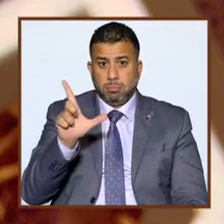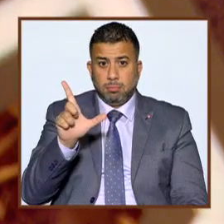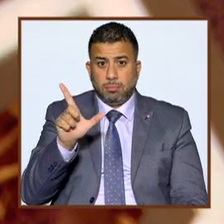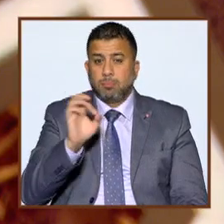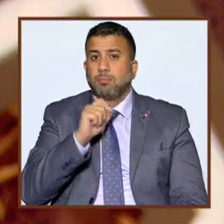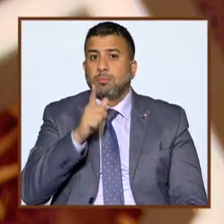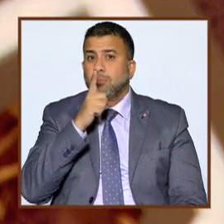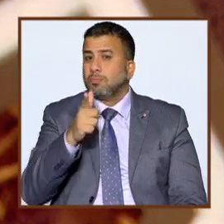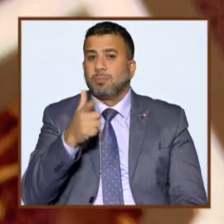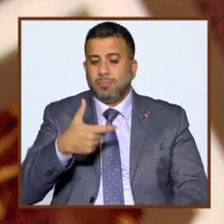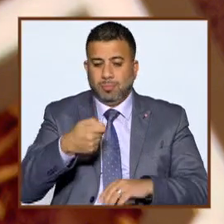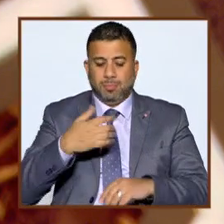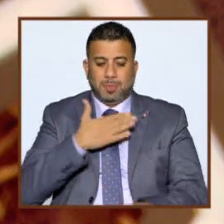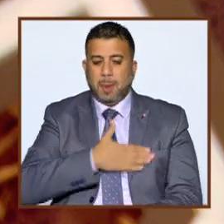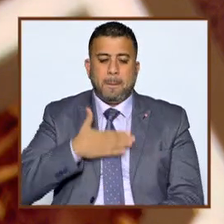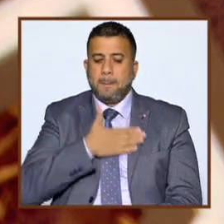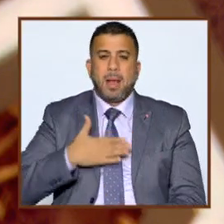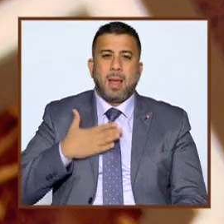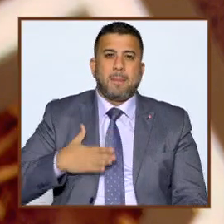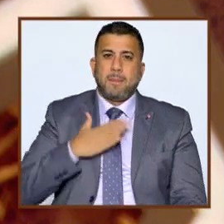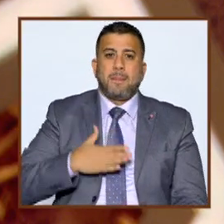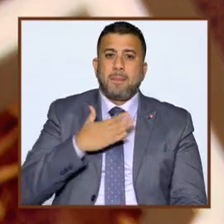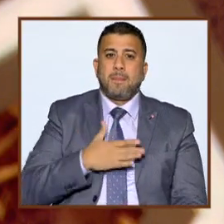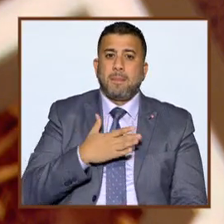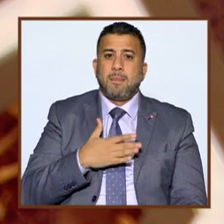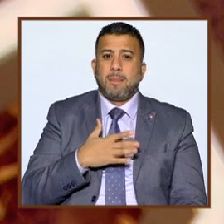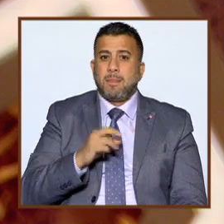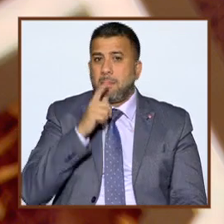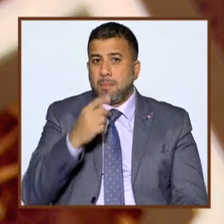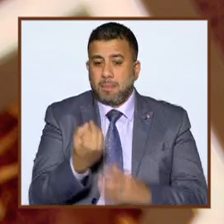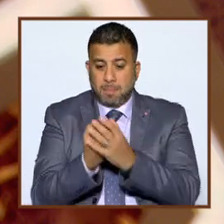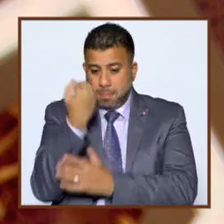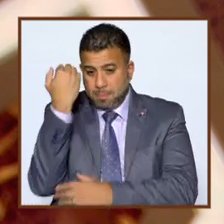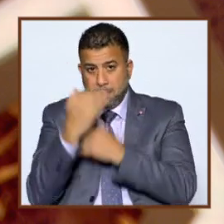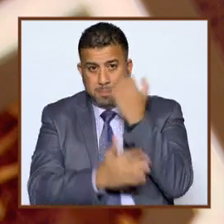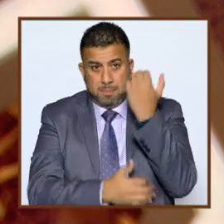الله فيك، بالنسبة للمراهم هذه إذا كانت على أعضاء الوضوء